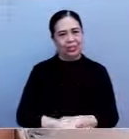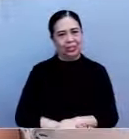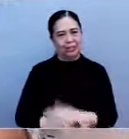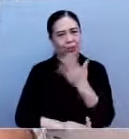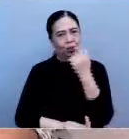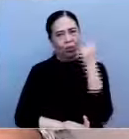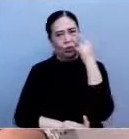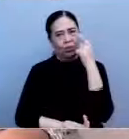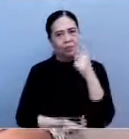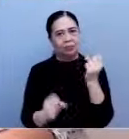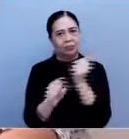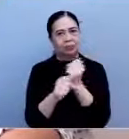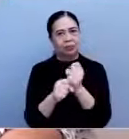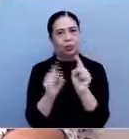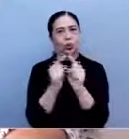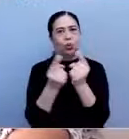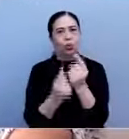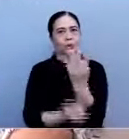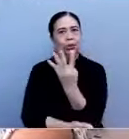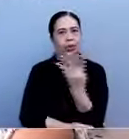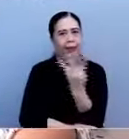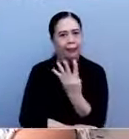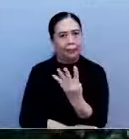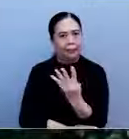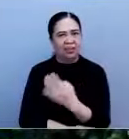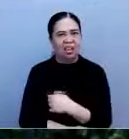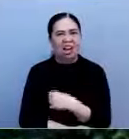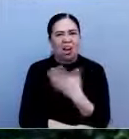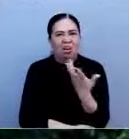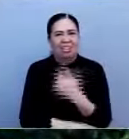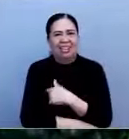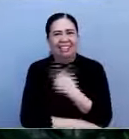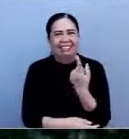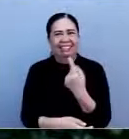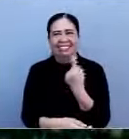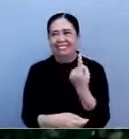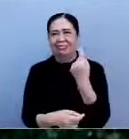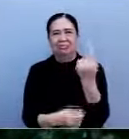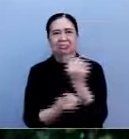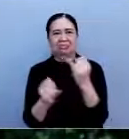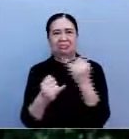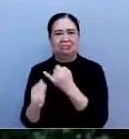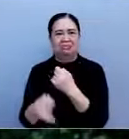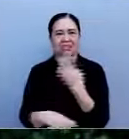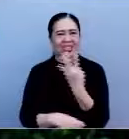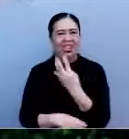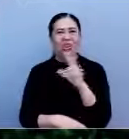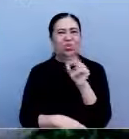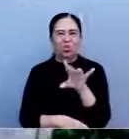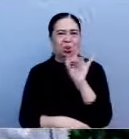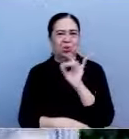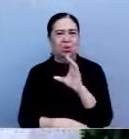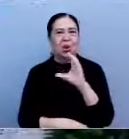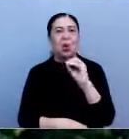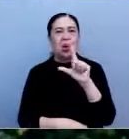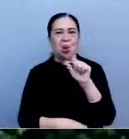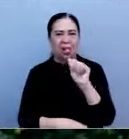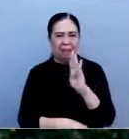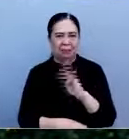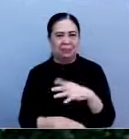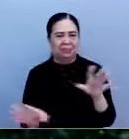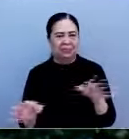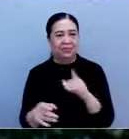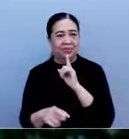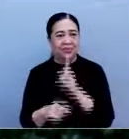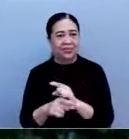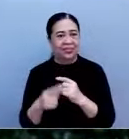na buo ng grupo na kayong apat? Wala na kami makontent. Wala na kami. Actually, wala kaming choice. Kulag na lang, ano? No choice. Hindi, actually, isa